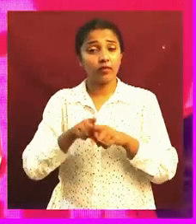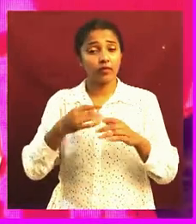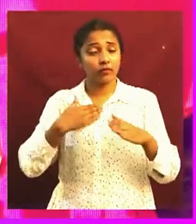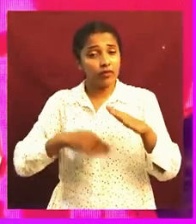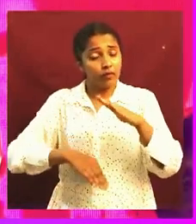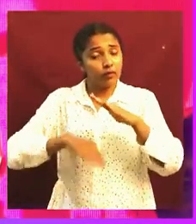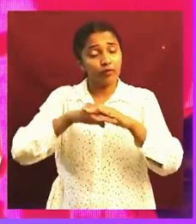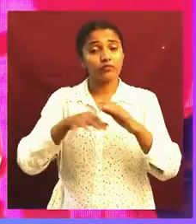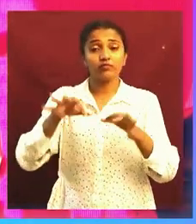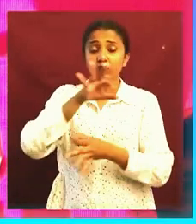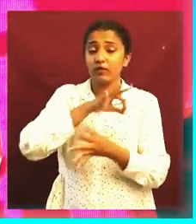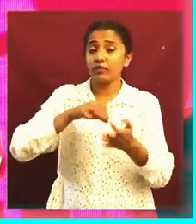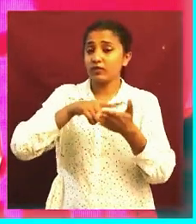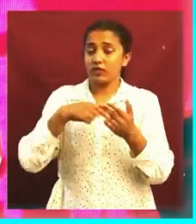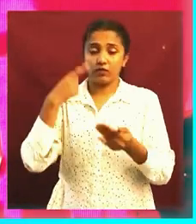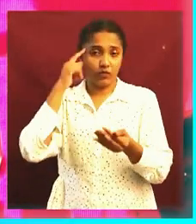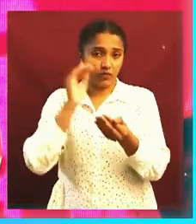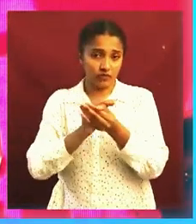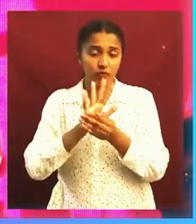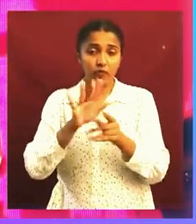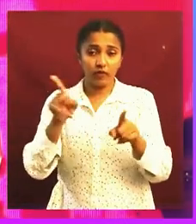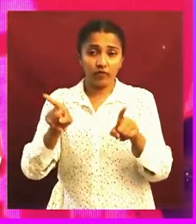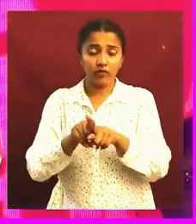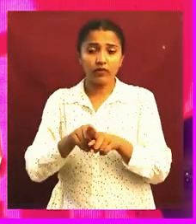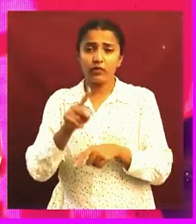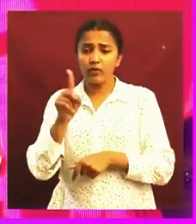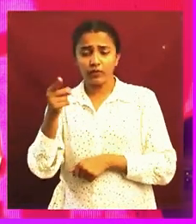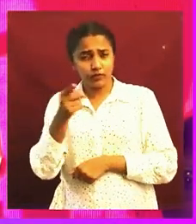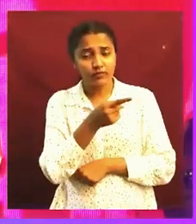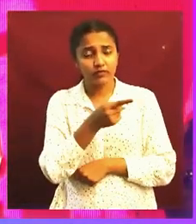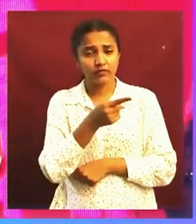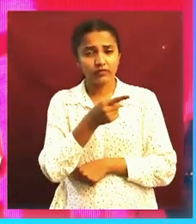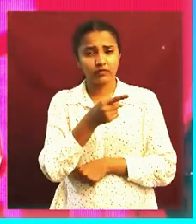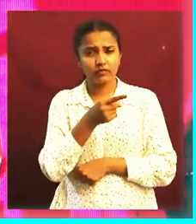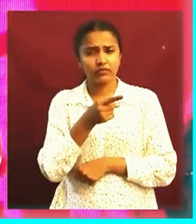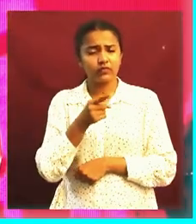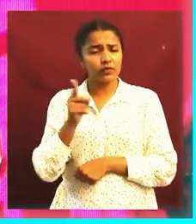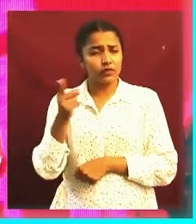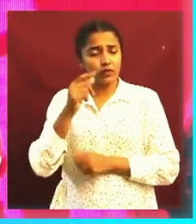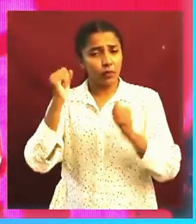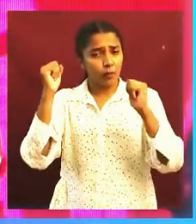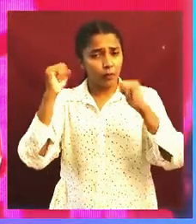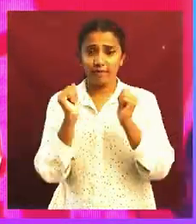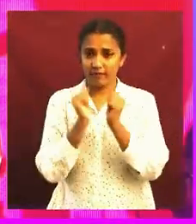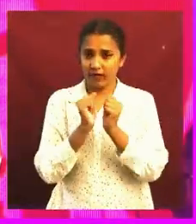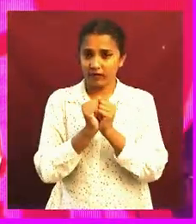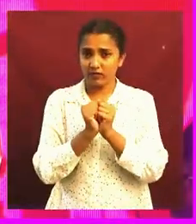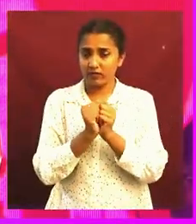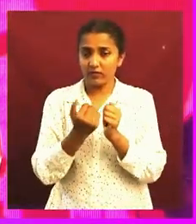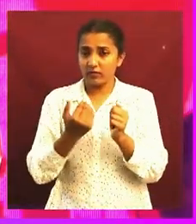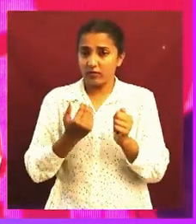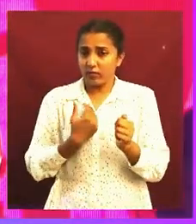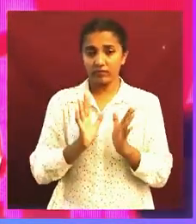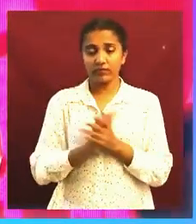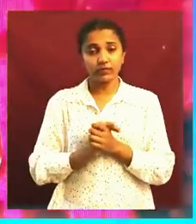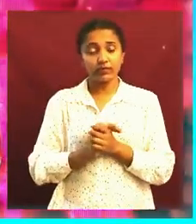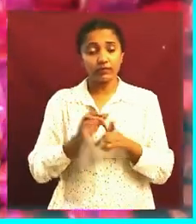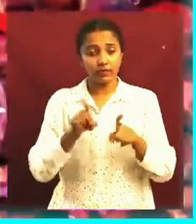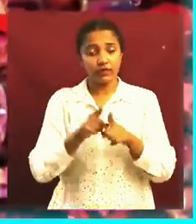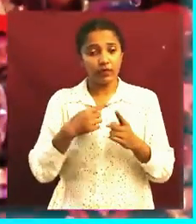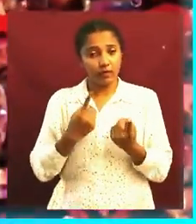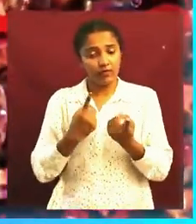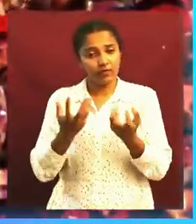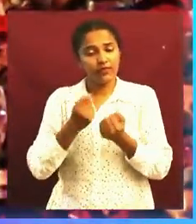අපි ප්‍රජාතන්ත්‍රවාදී ඡන්ද රකින්න ඕන. කිසිදු කෝප ගැන්වීමකට කිසිදු කඩාකප්පල් ක්‍රියාවකට අපි අහු වෙන්න එපා. අපිට